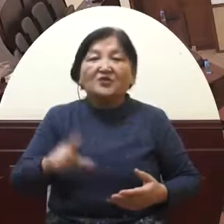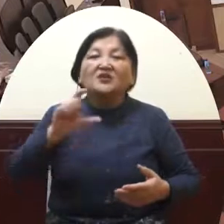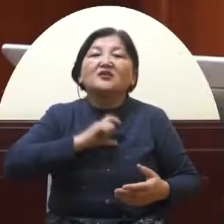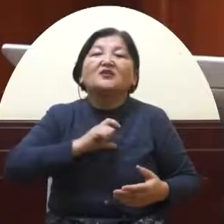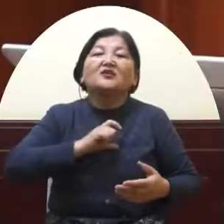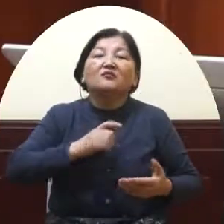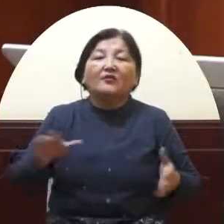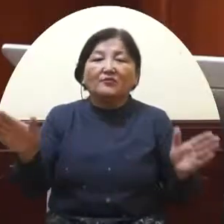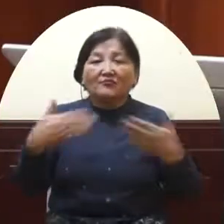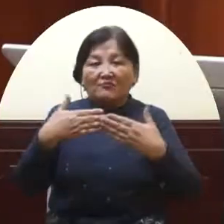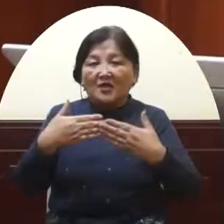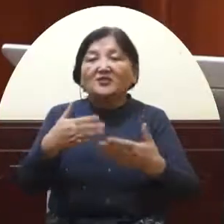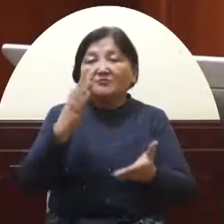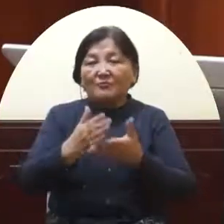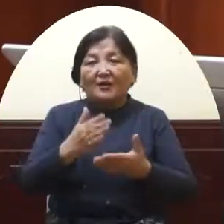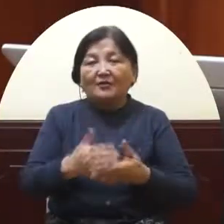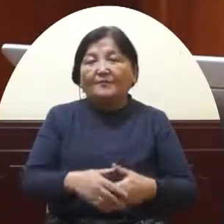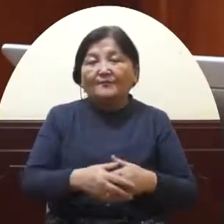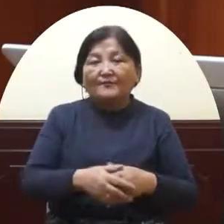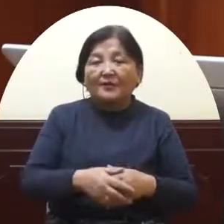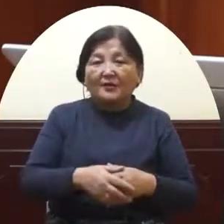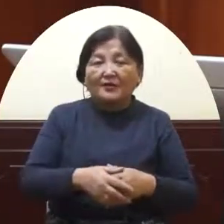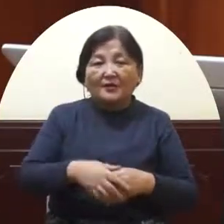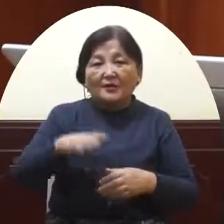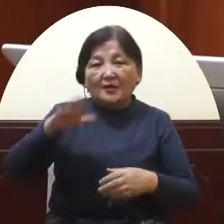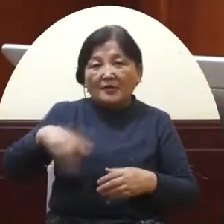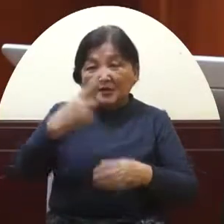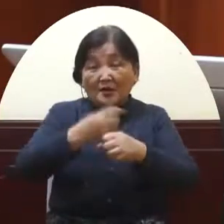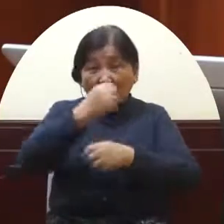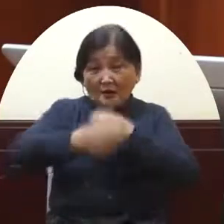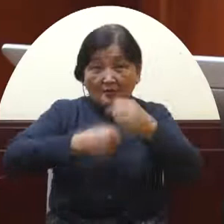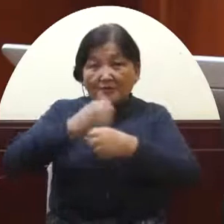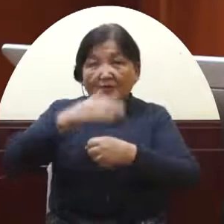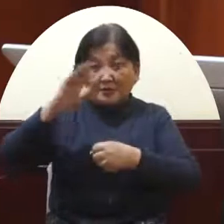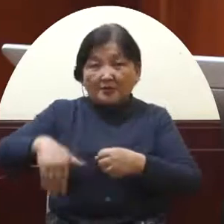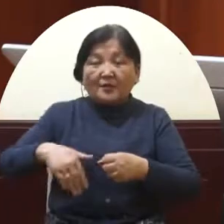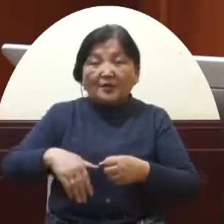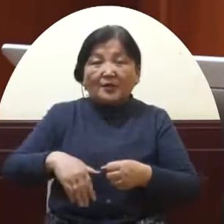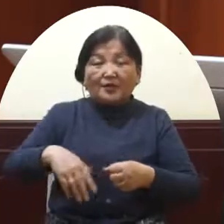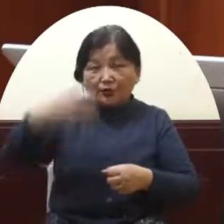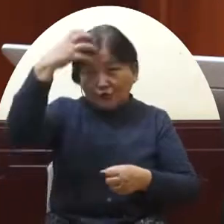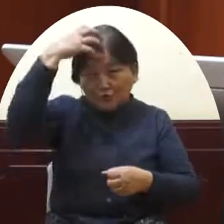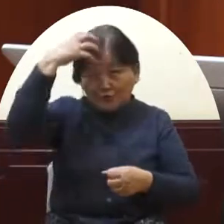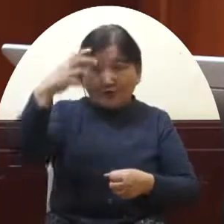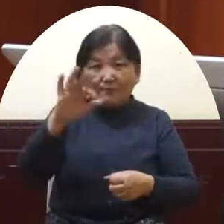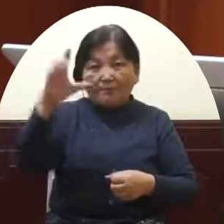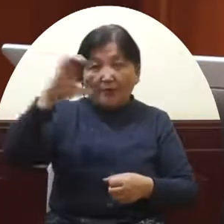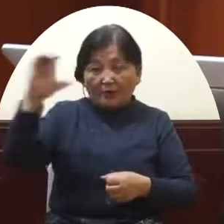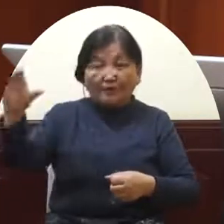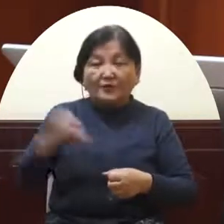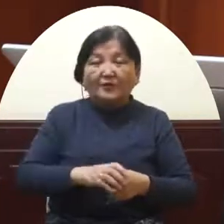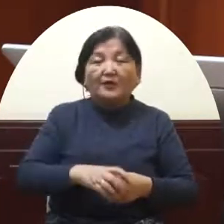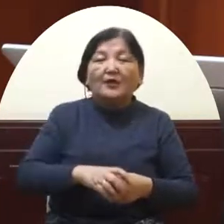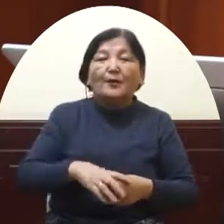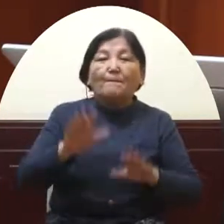Цаашид одоо яах вэ? Сонгуулийн тогтолцооны асуудал одоо 7 хоногоос эхлээд улсын хурал дээр, төрийн байгуултын байнгын хороон дээр шинэ хууль хэлцэгдэх